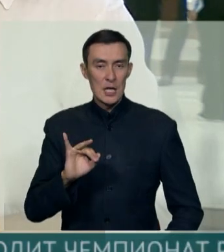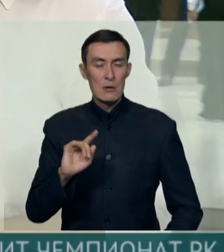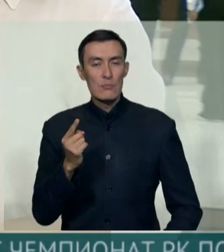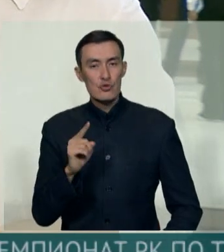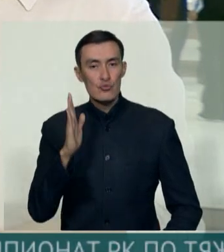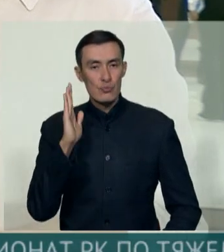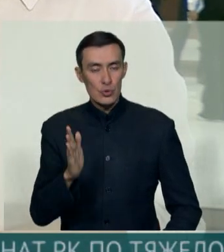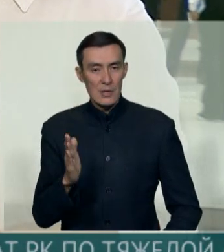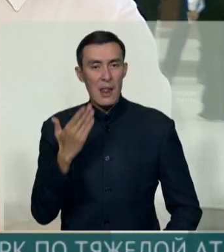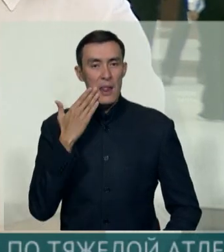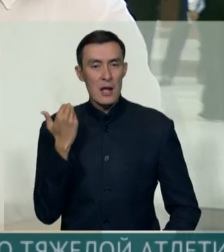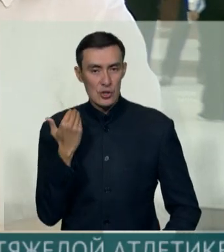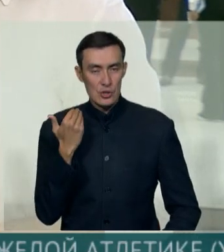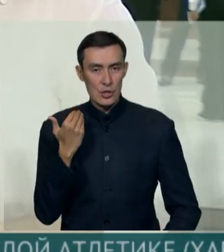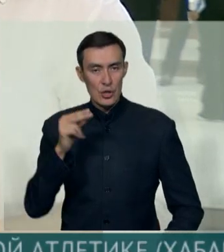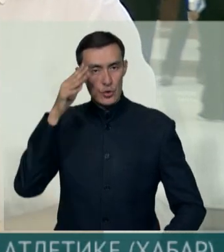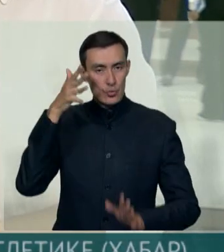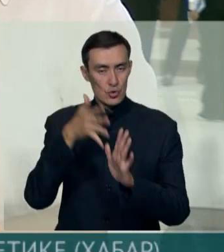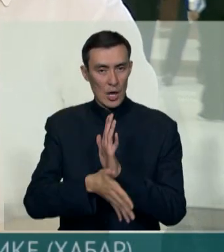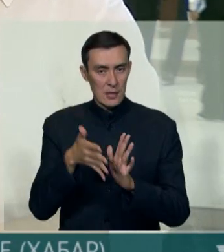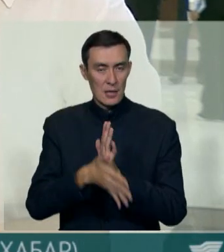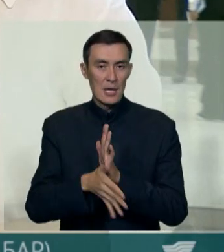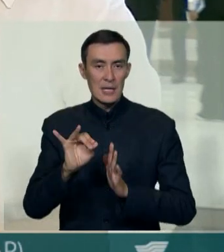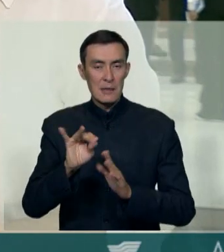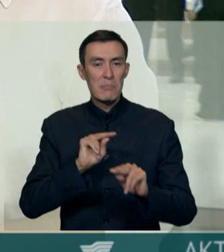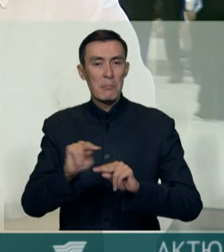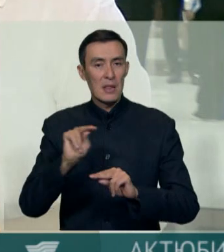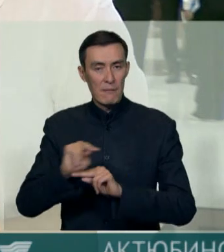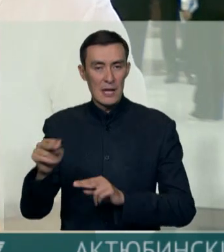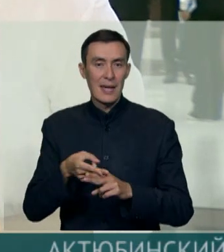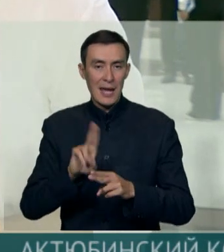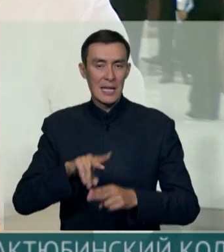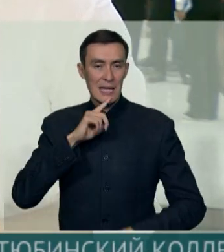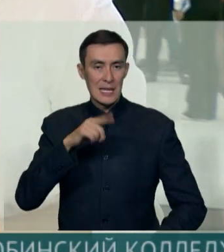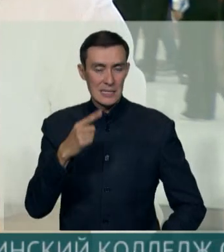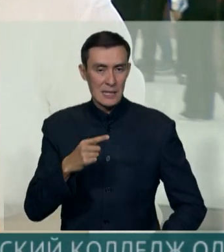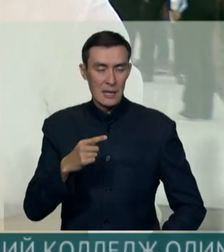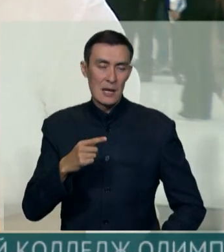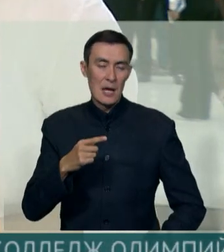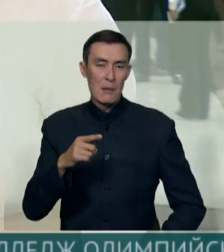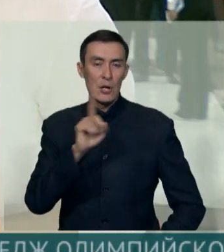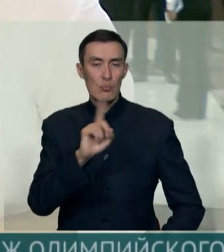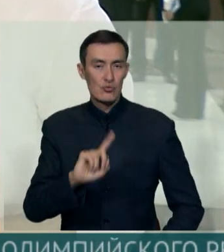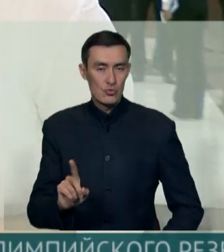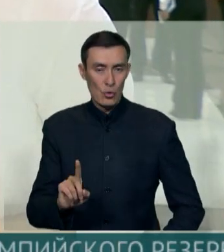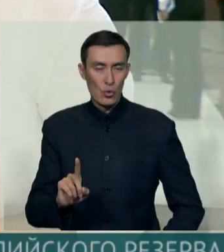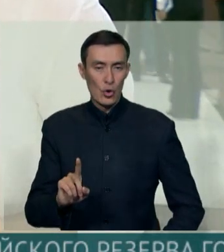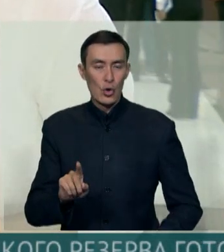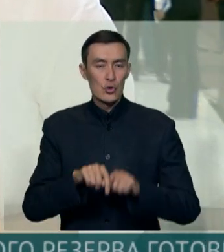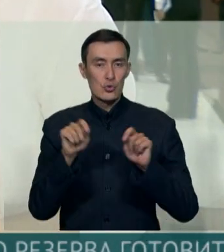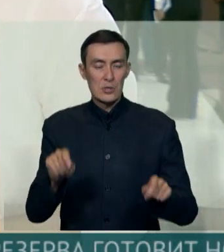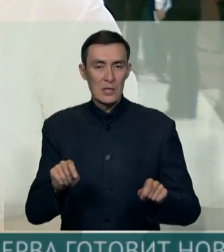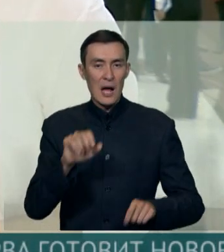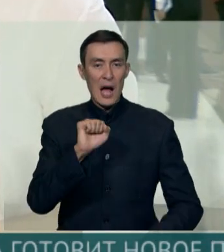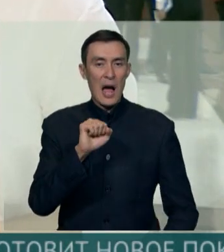будет легче изучать и преподавать данный язык, потому что создан алфавит,